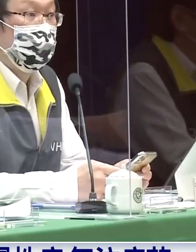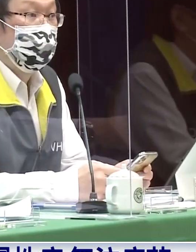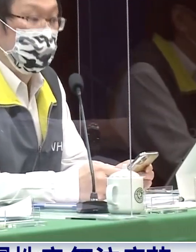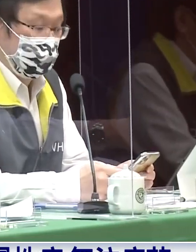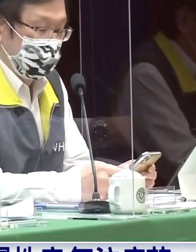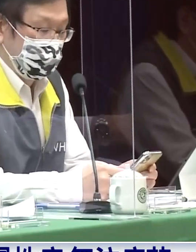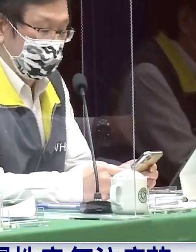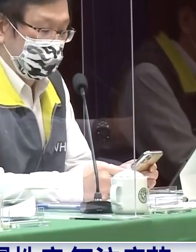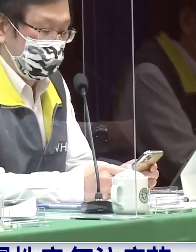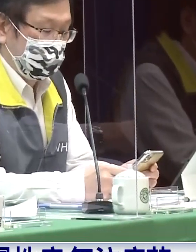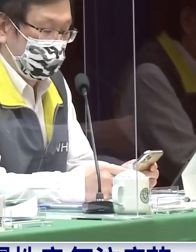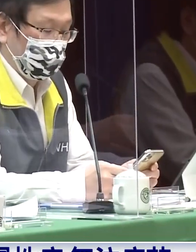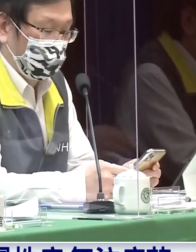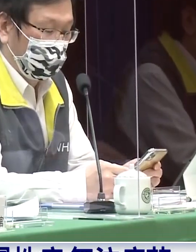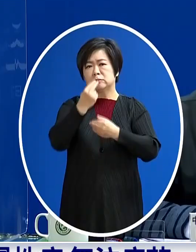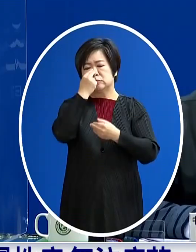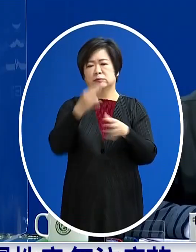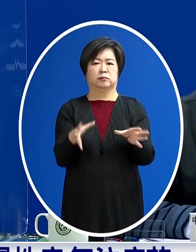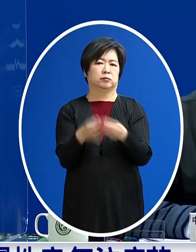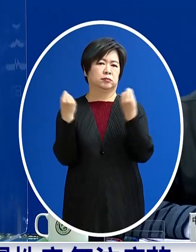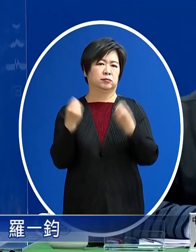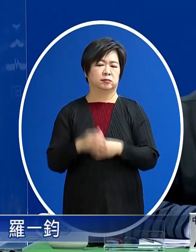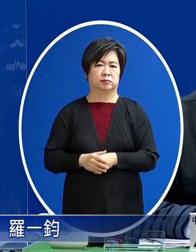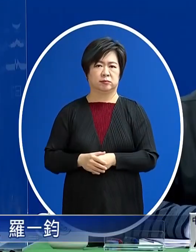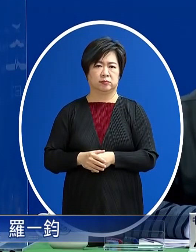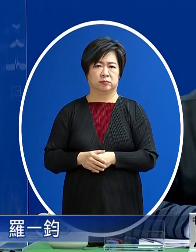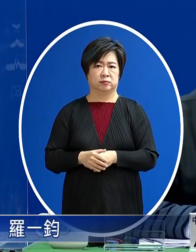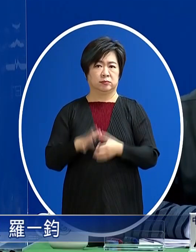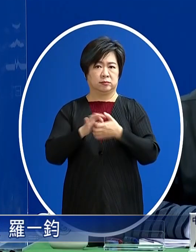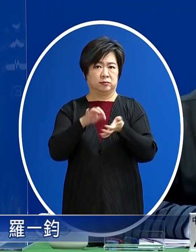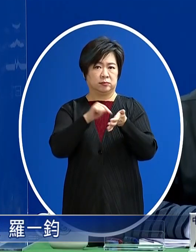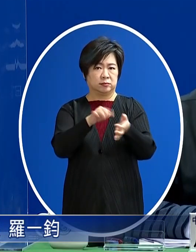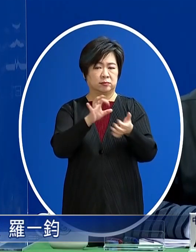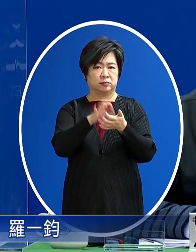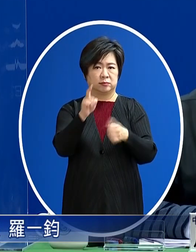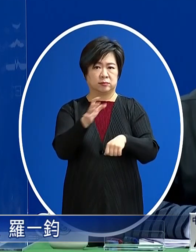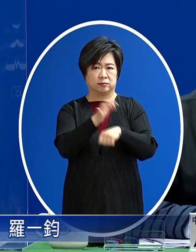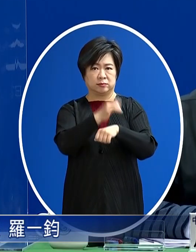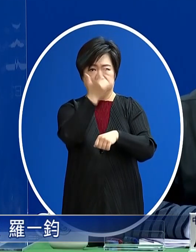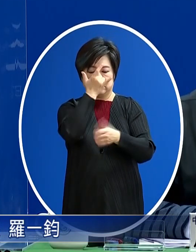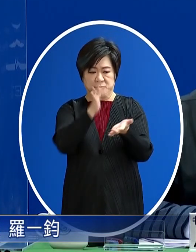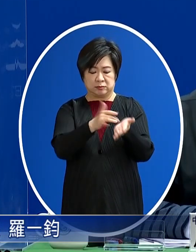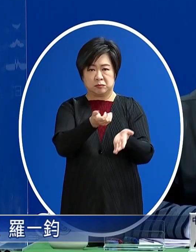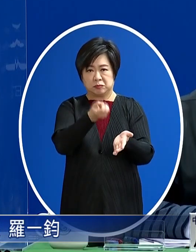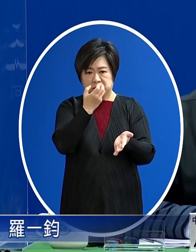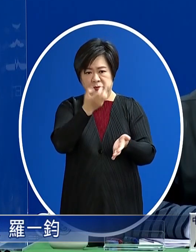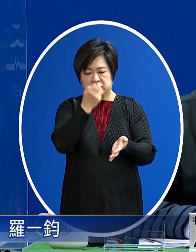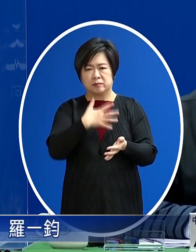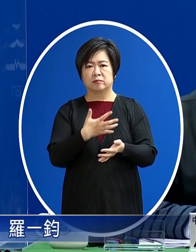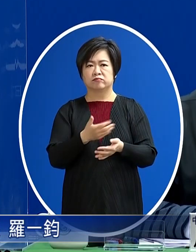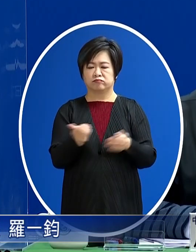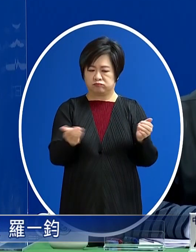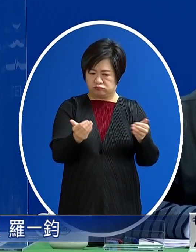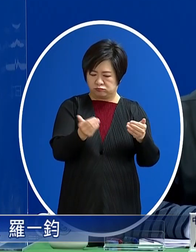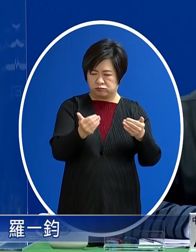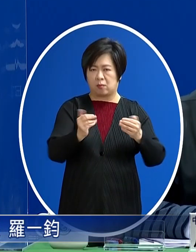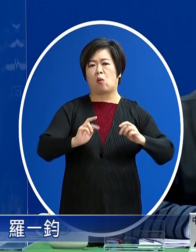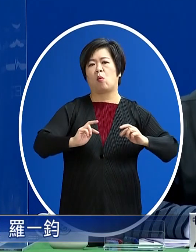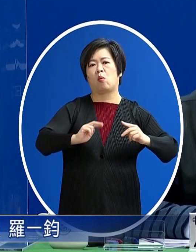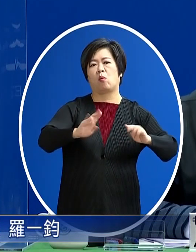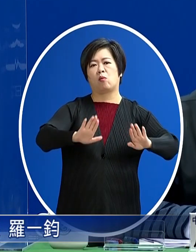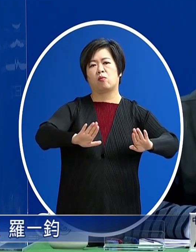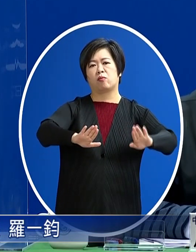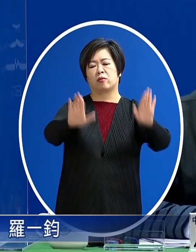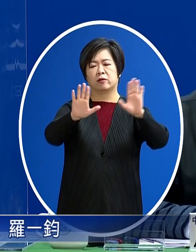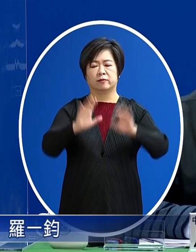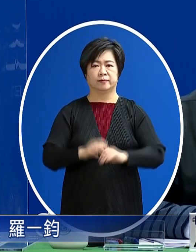慢性病，无做过疫苗。 申请我们这个瑞德西韦这些相关的药物治疗之后，病况有改善哦。那从